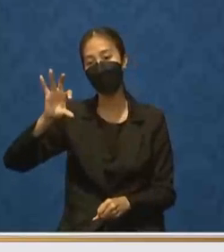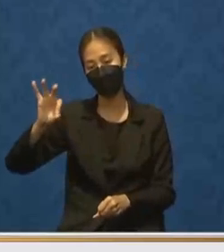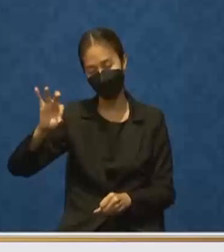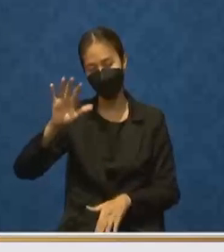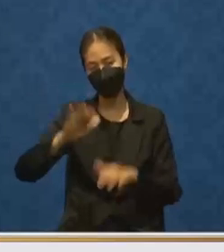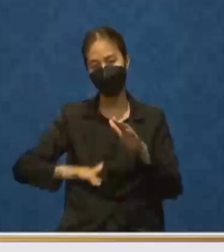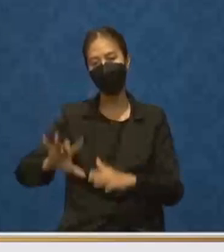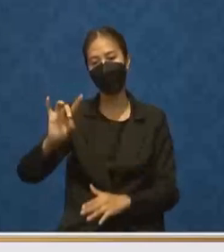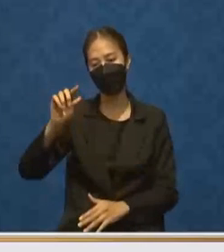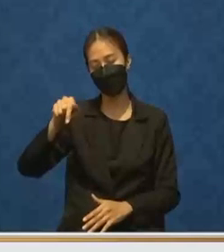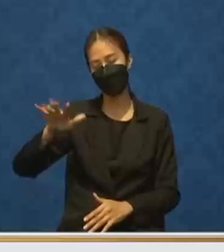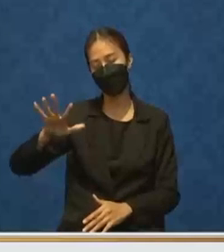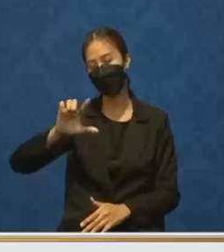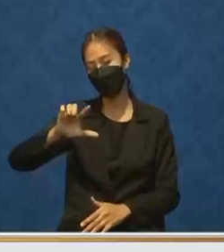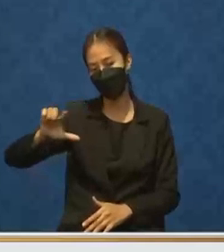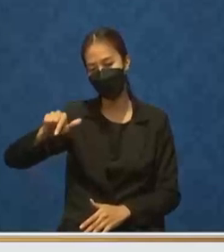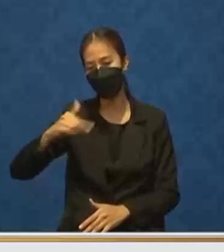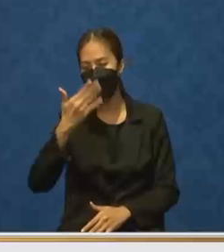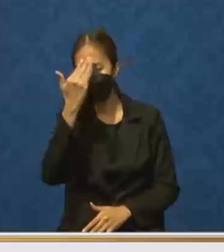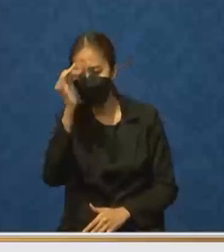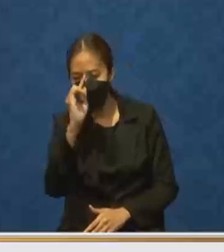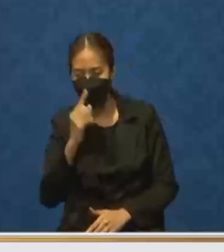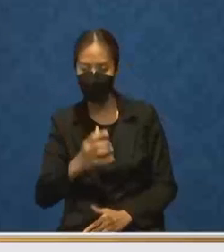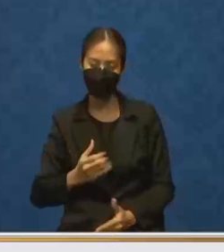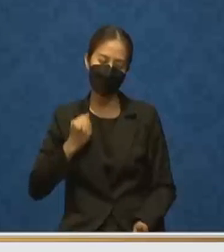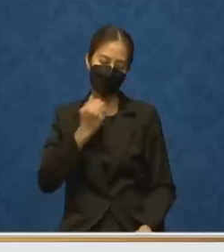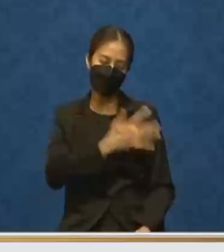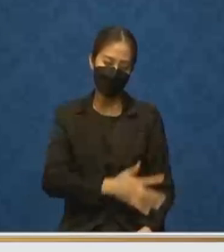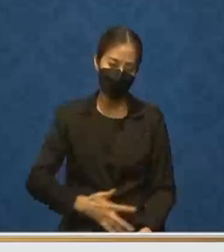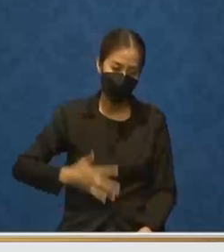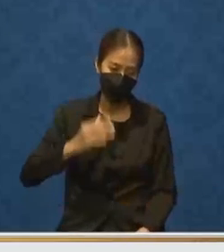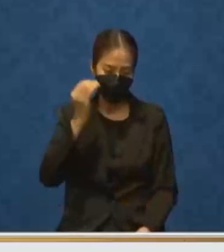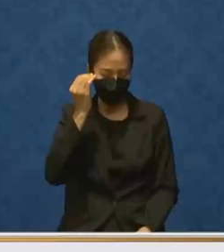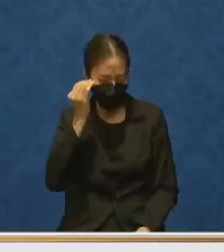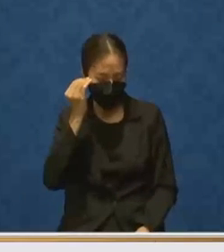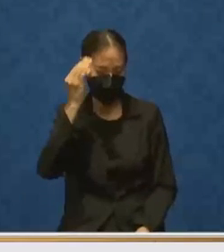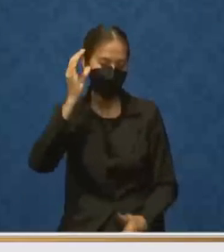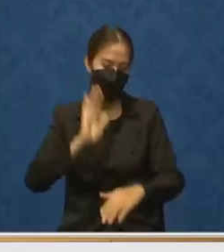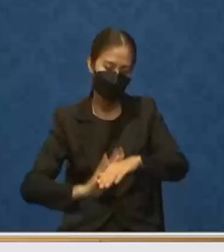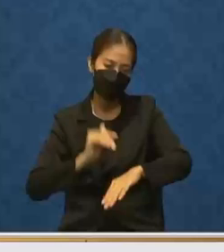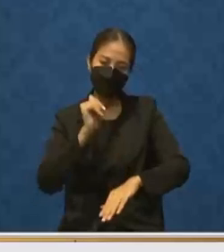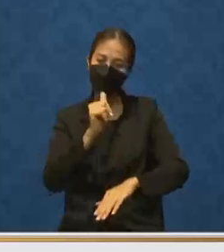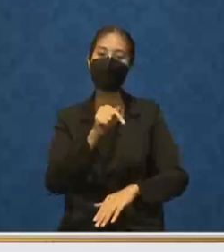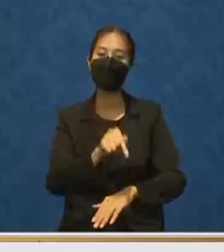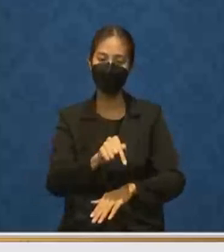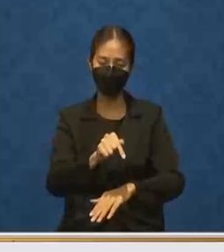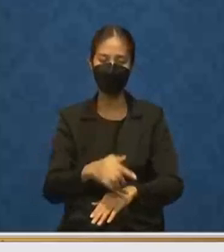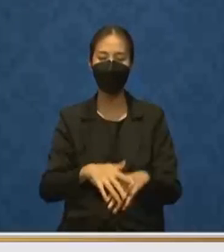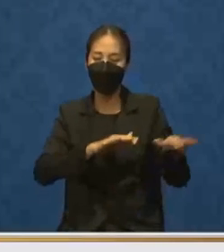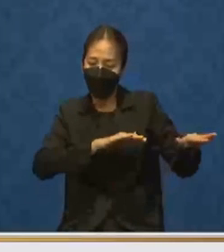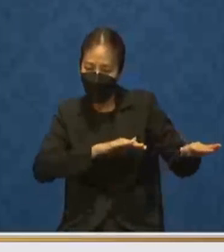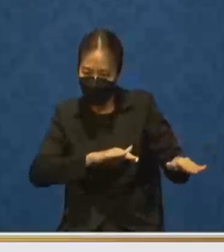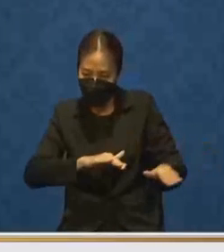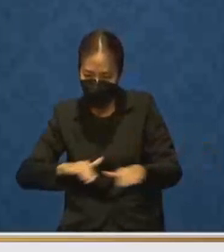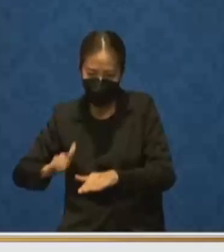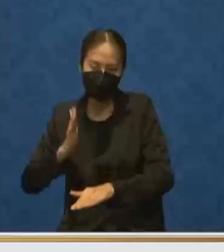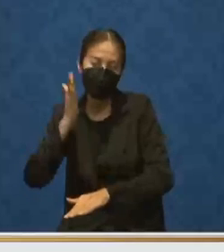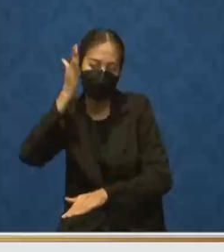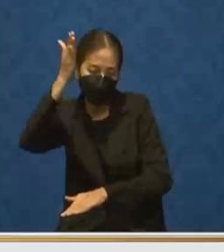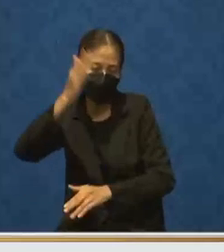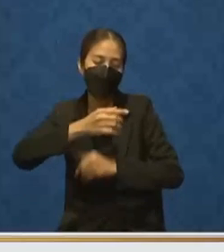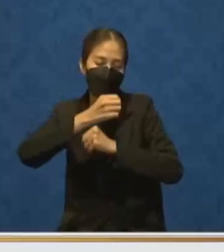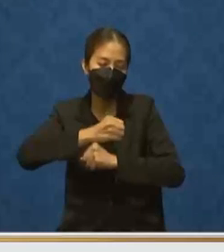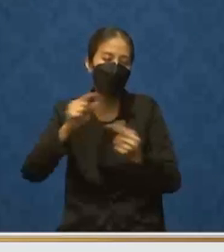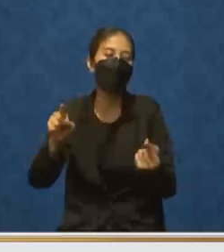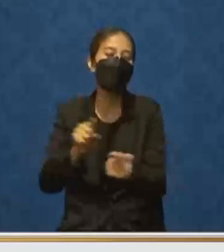8.5 ล้านคนเพื่อจะสร้างความรู้ด้านสุขภาวะและส่งเสริมการสร้างทักษะให้กลุ่มเป้าหมายพร้อมเข้าสู่สังคมสูงวัยอย่างมีคุณ